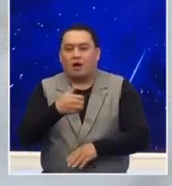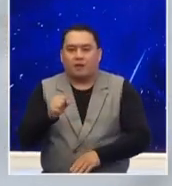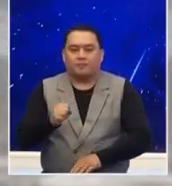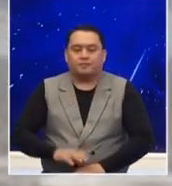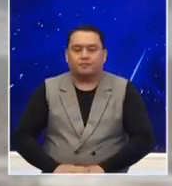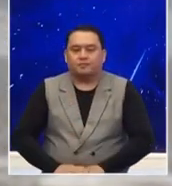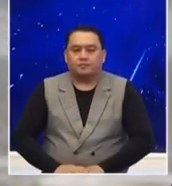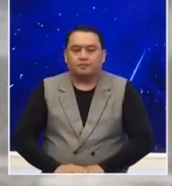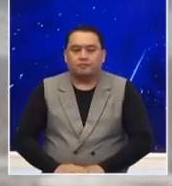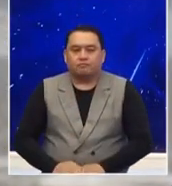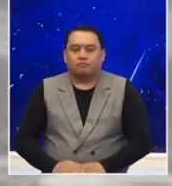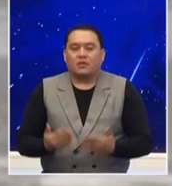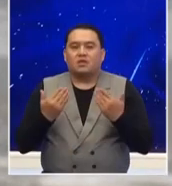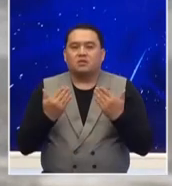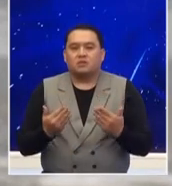гектара.